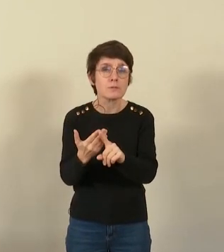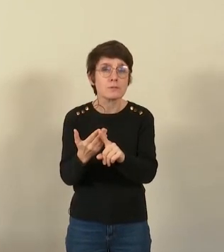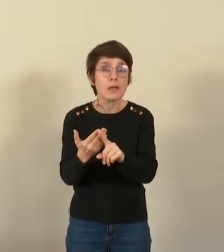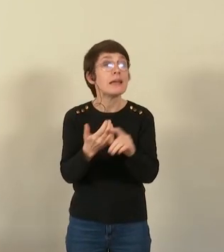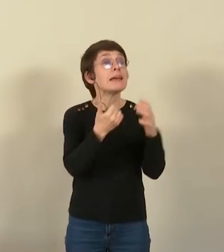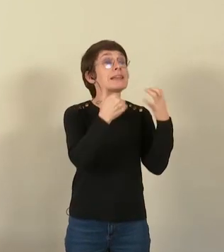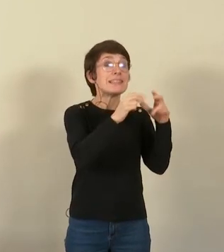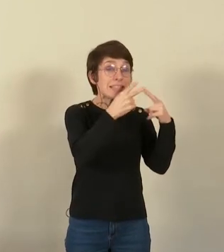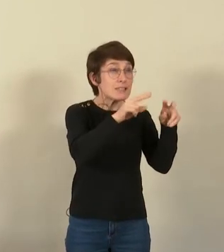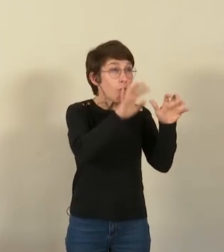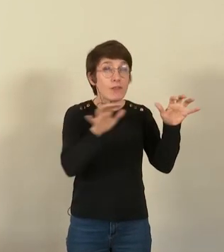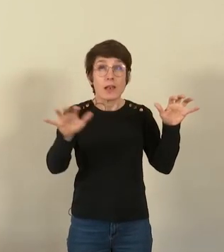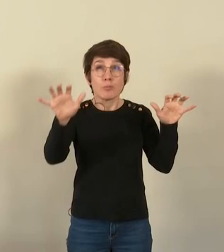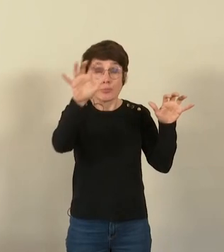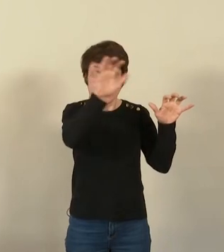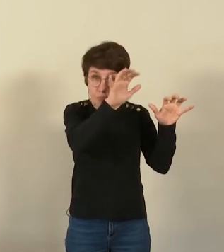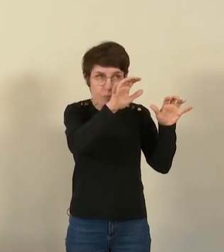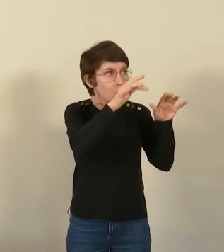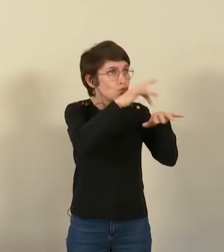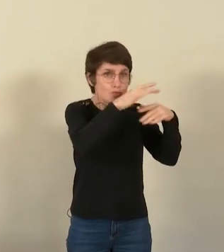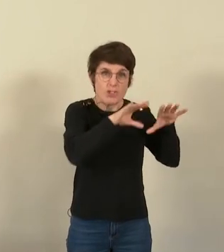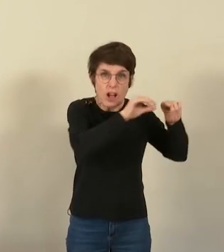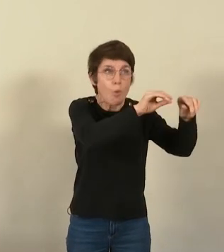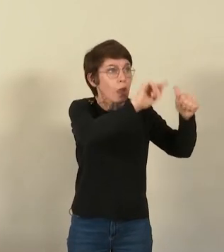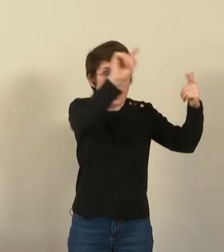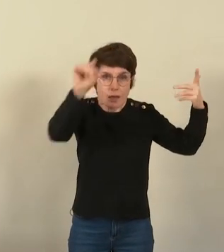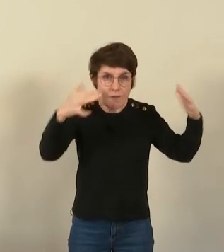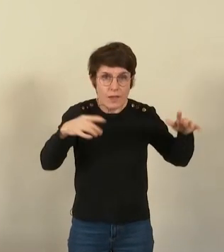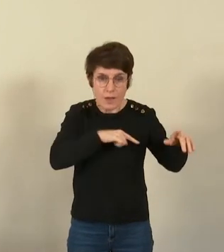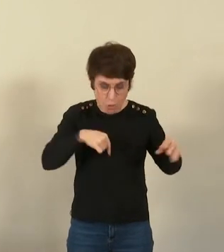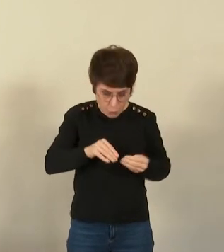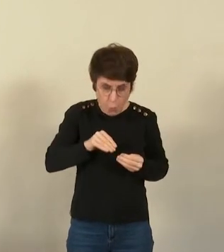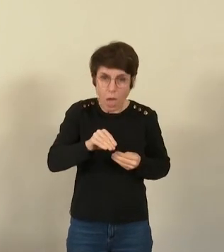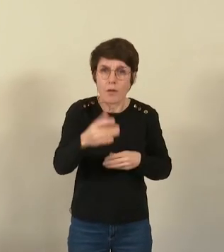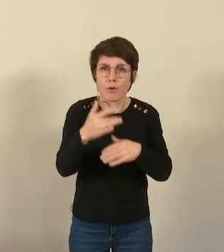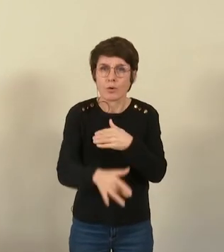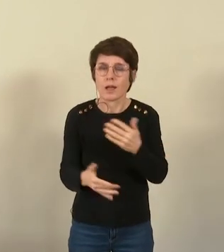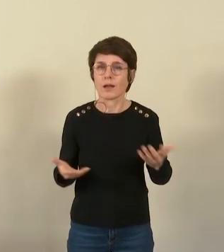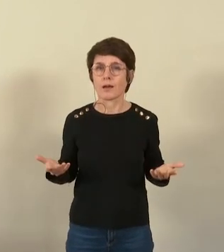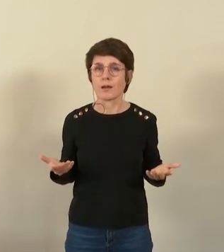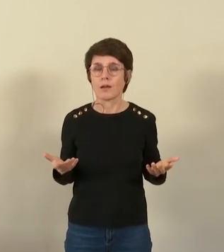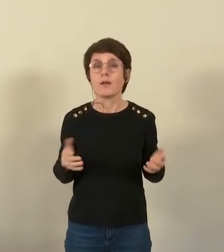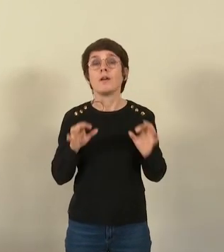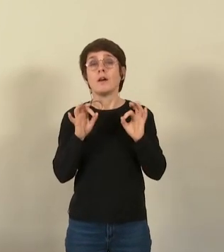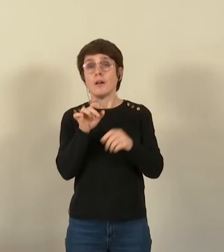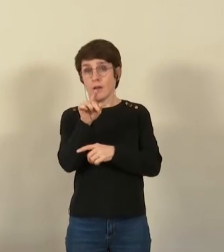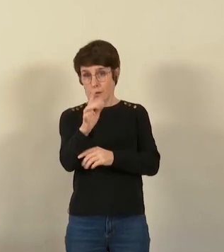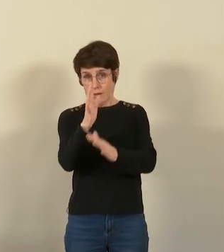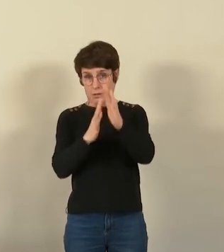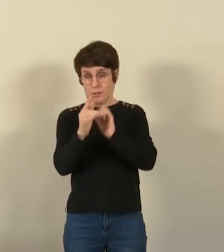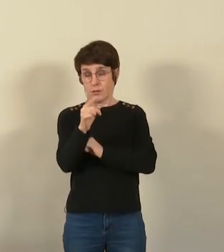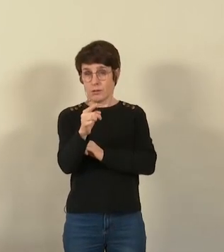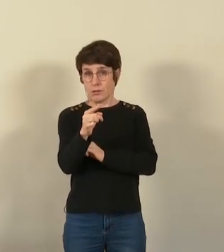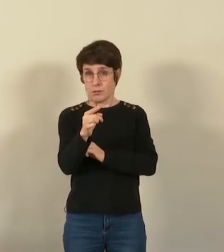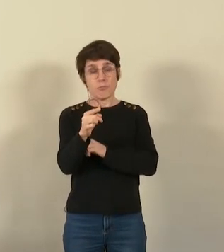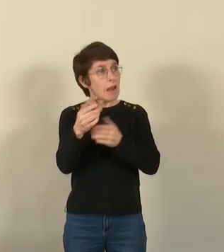communes y compris de notre strate l'ont déjà fait sur toute ou partie de leur territoire et comme vous le rappelez il s'agit d'un dispositif qui a